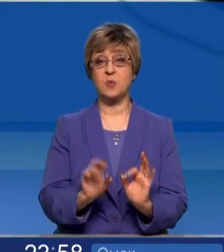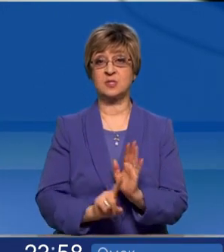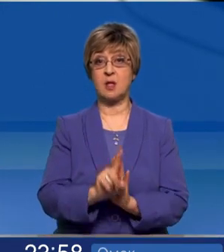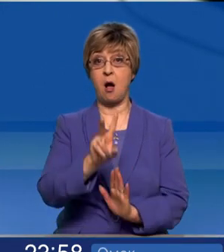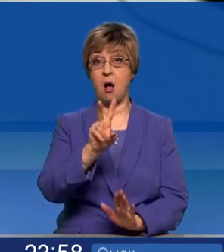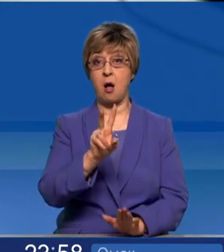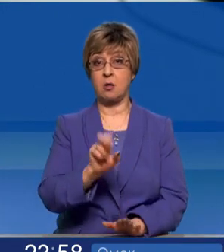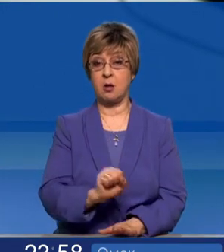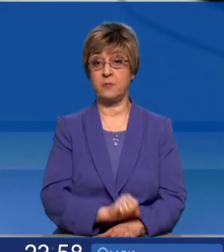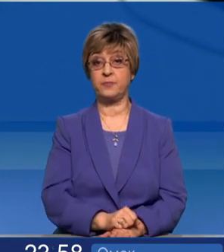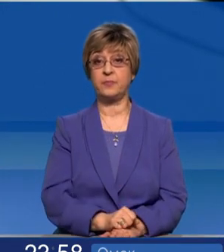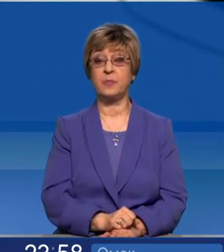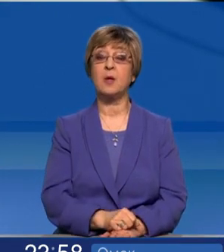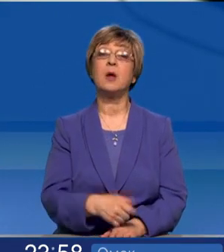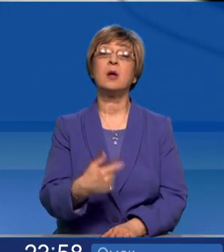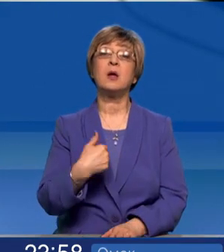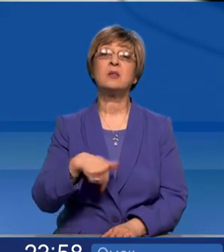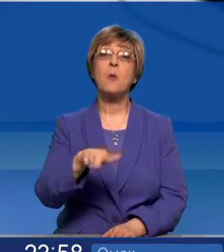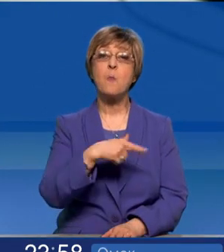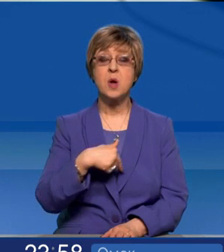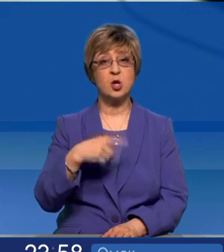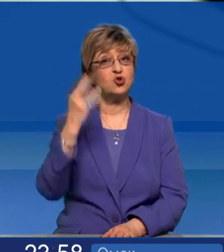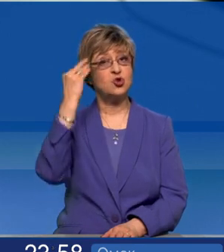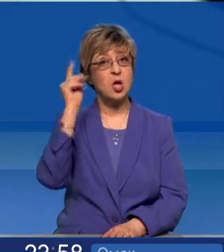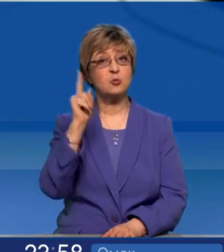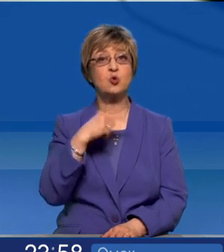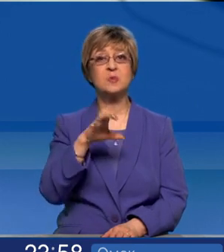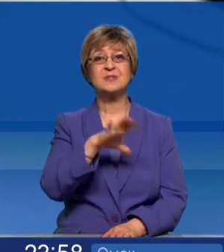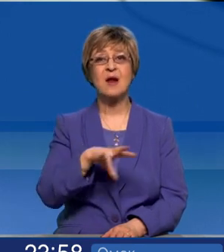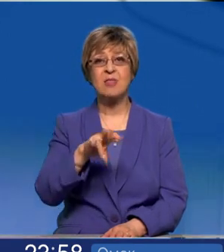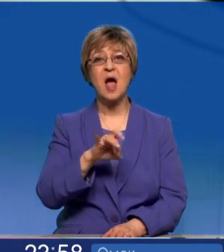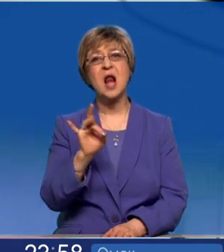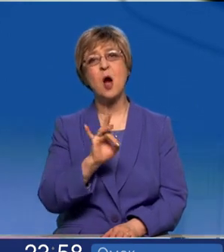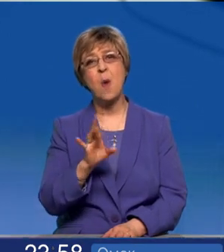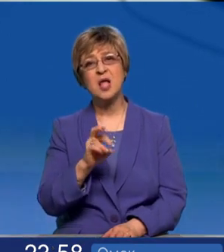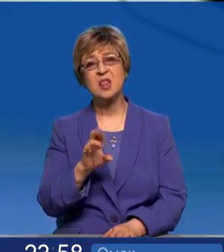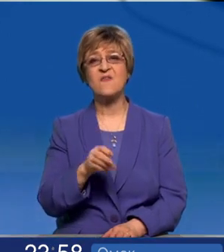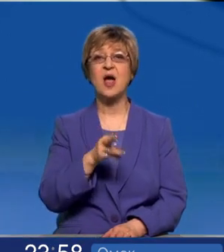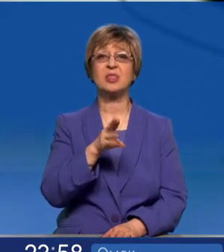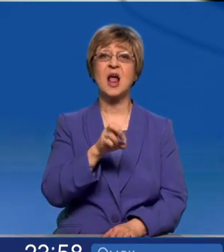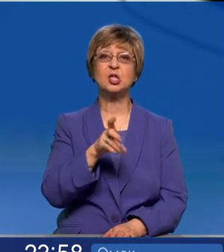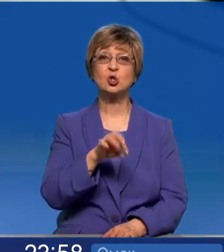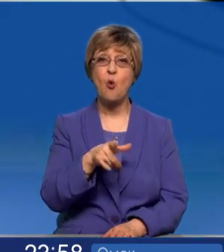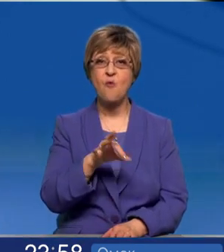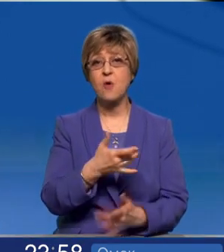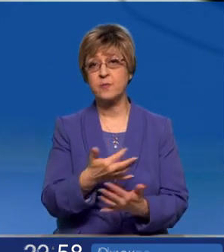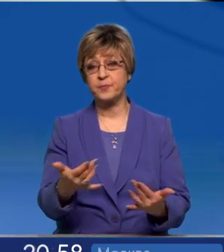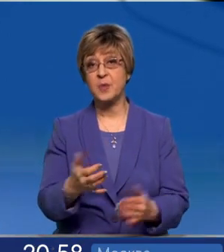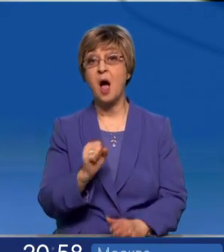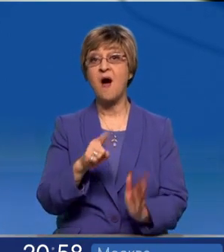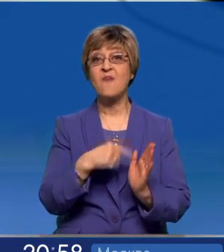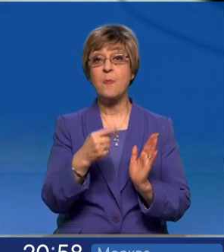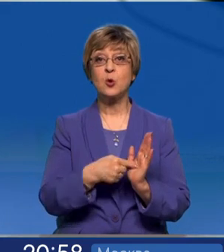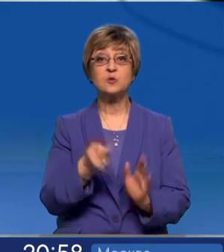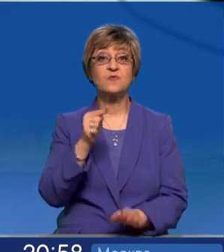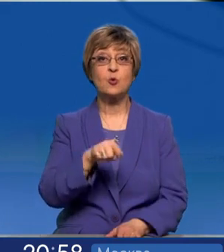Это мы сейчас считаем, что мы страна Достоевского, Рахманинова и может быть, Толстого. Вопрос в том, чтобы